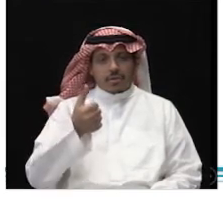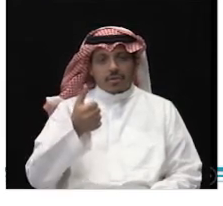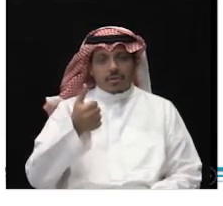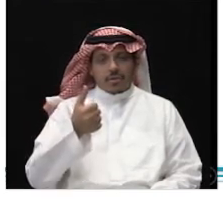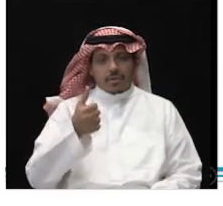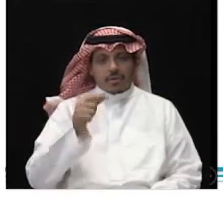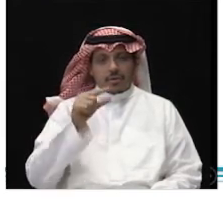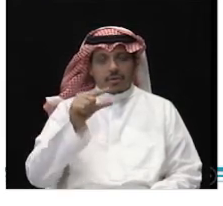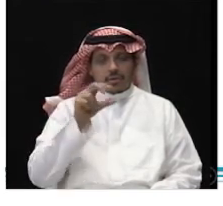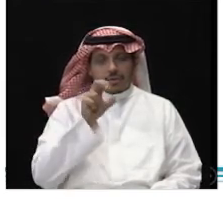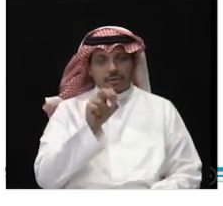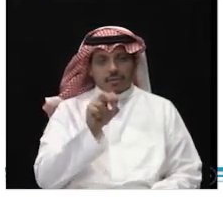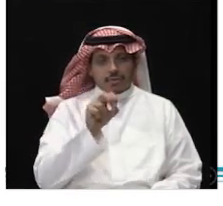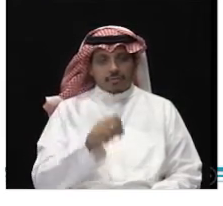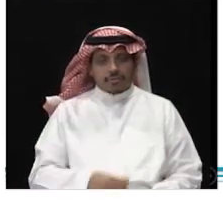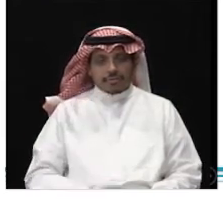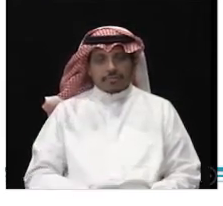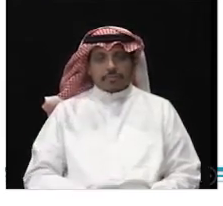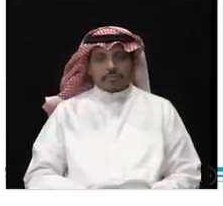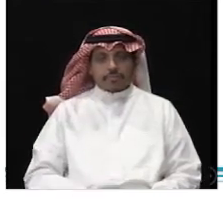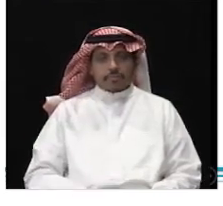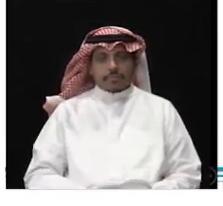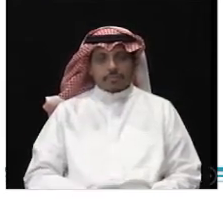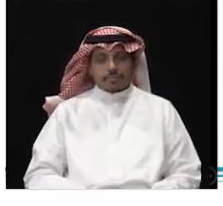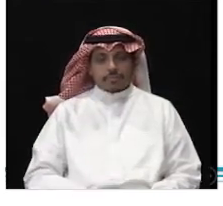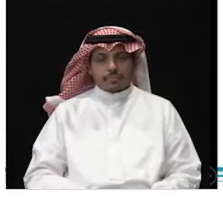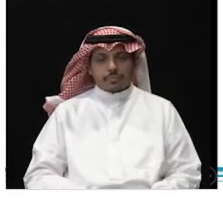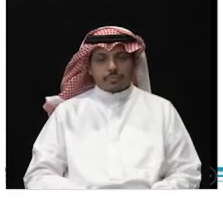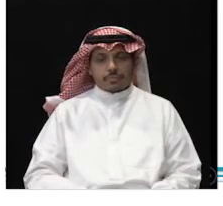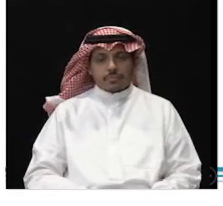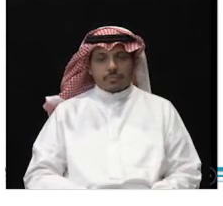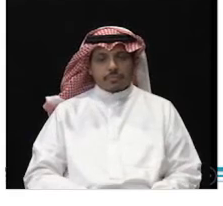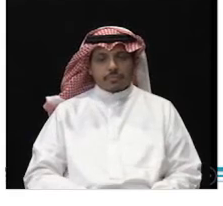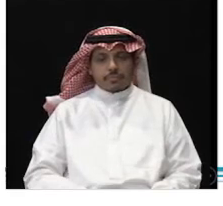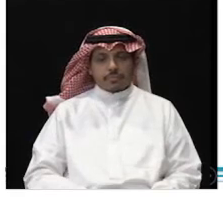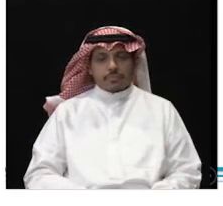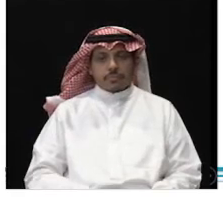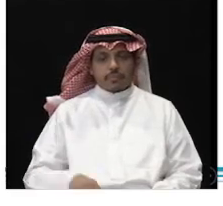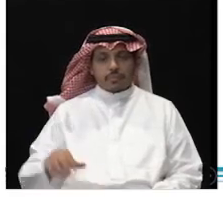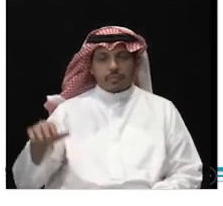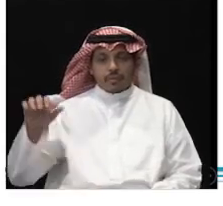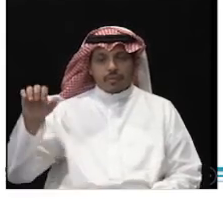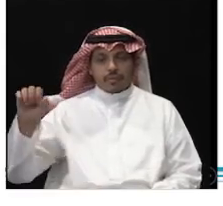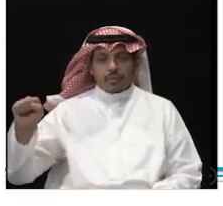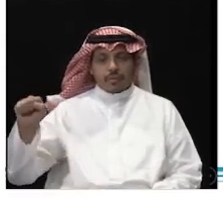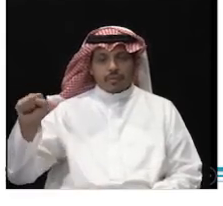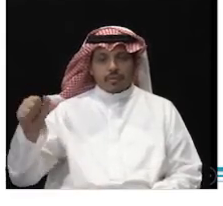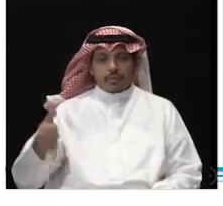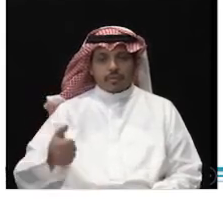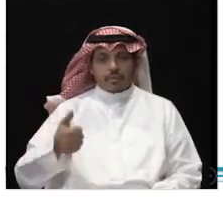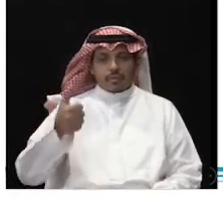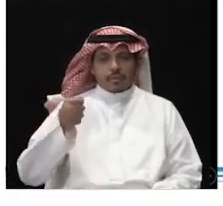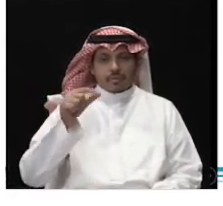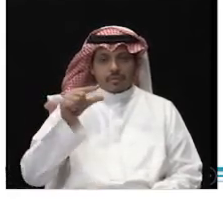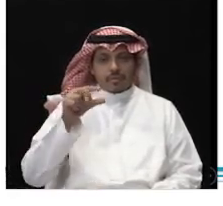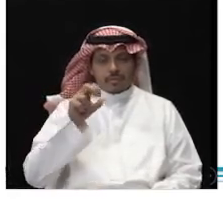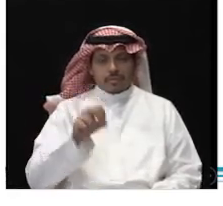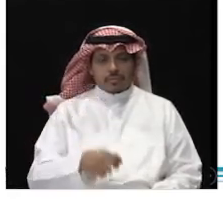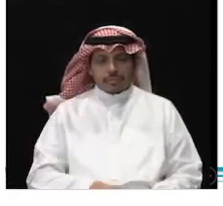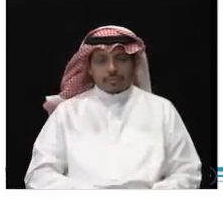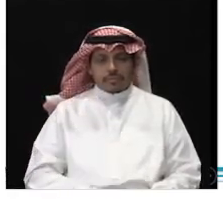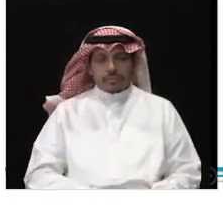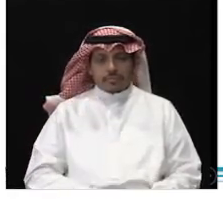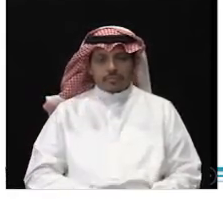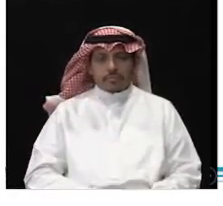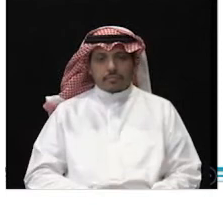دق، أحسنتم، ص دق، جميل. لاحظ هنا مد بالألف وهنا مقطع ساكن، أحسنتم. نواصل